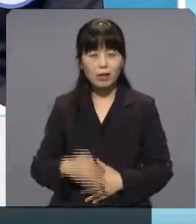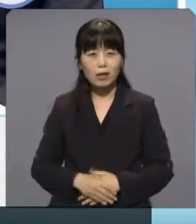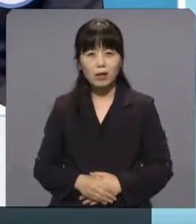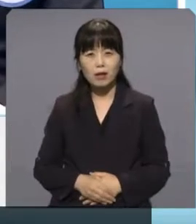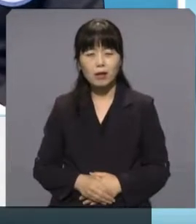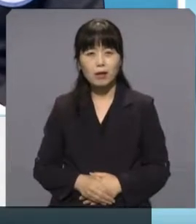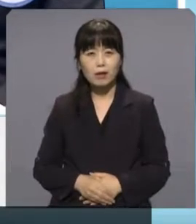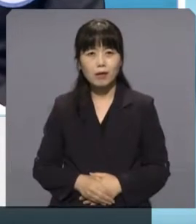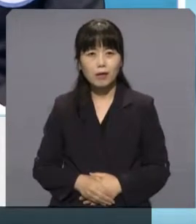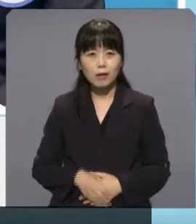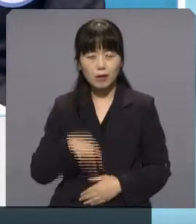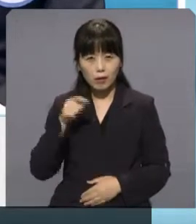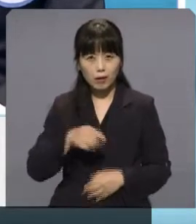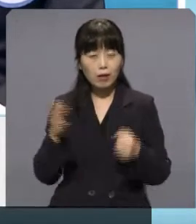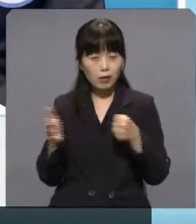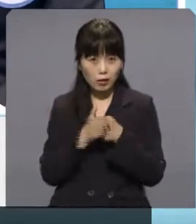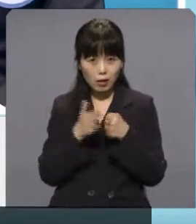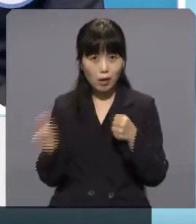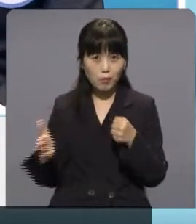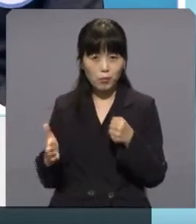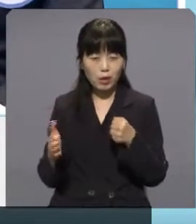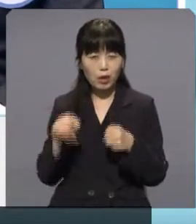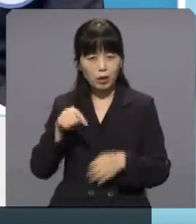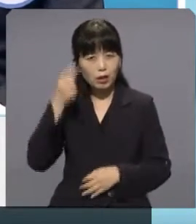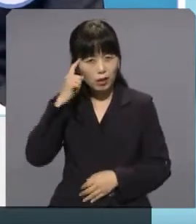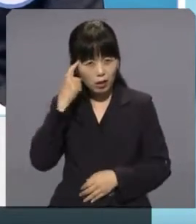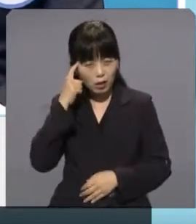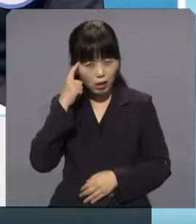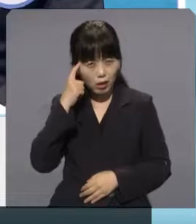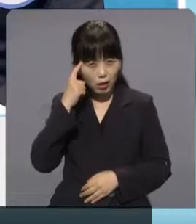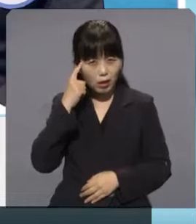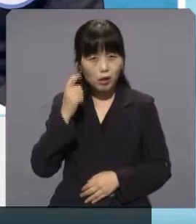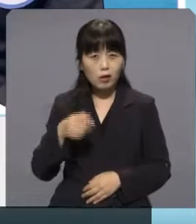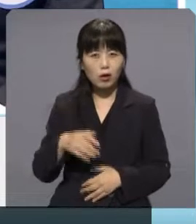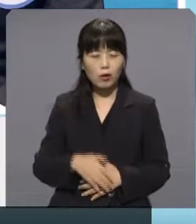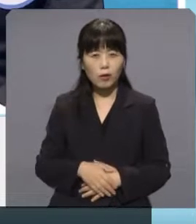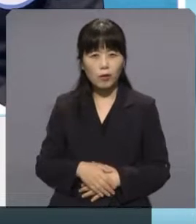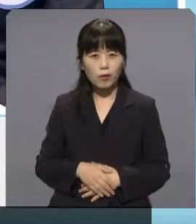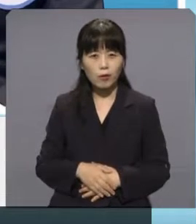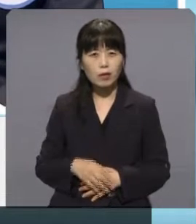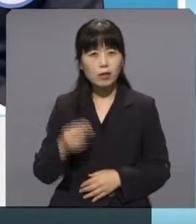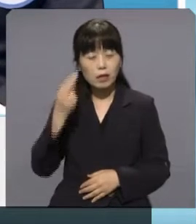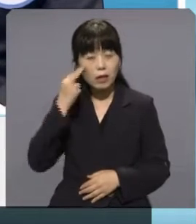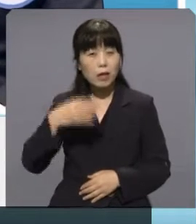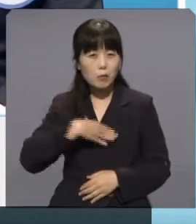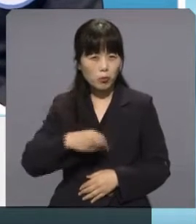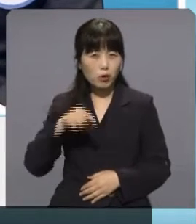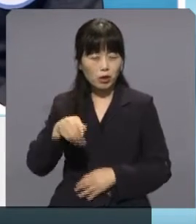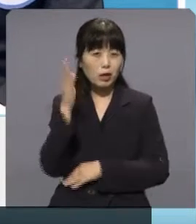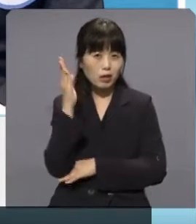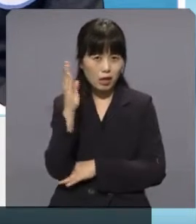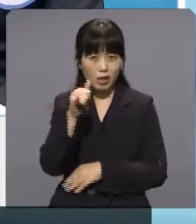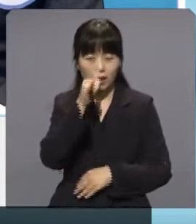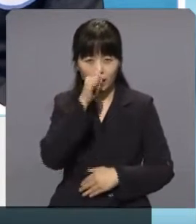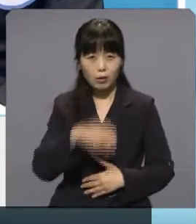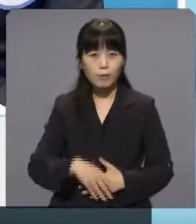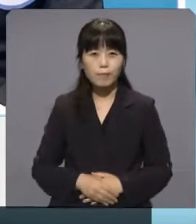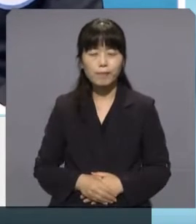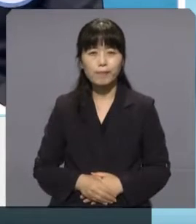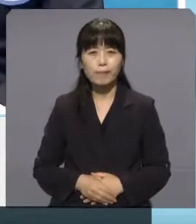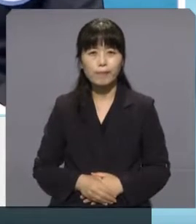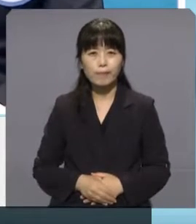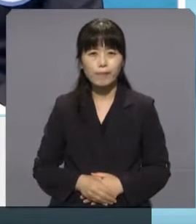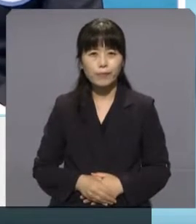네. 이제 그런 거를 조금 이제 의식해서 이제 약간 자위적인 발언을 좀 한 측면이 없잖아 있다 이렇게 좀